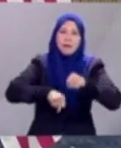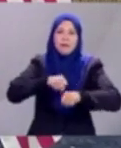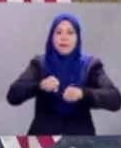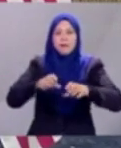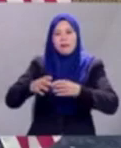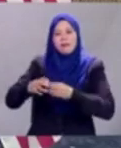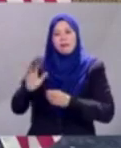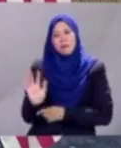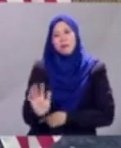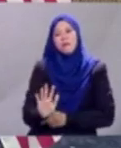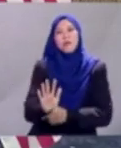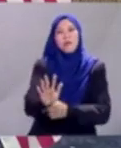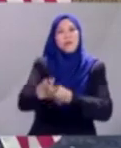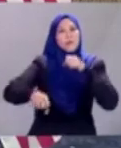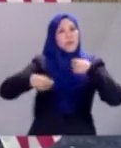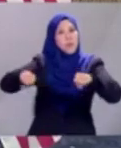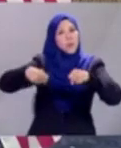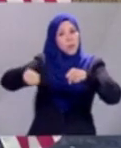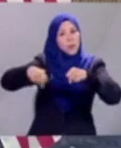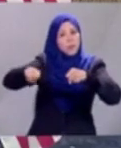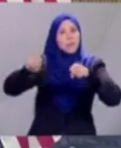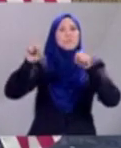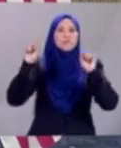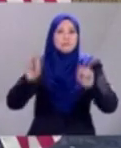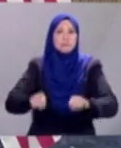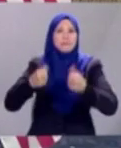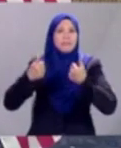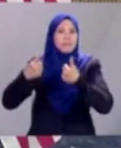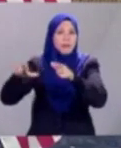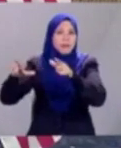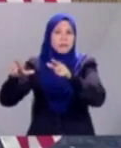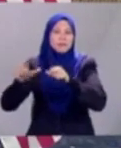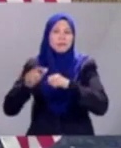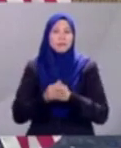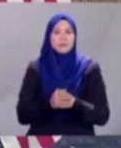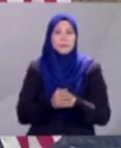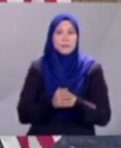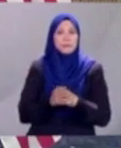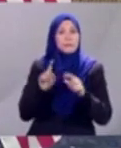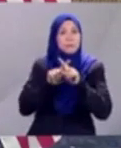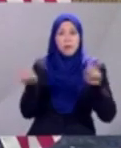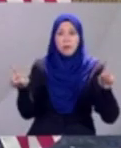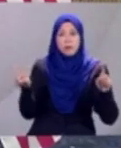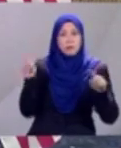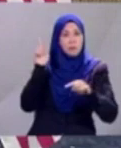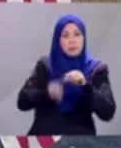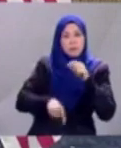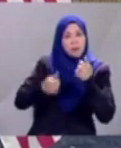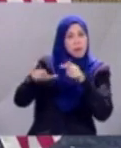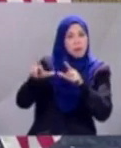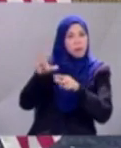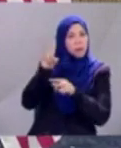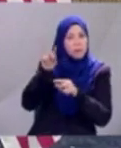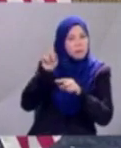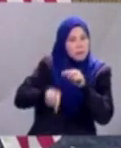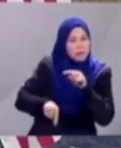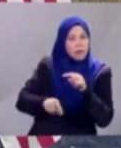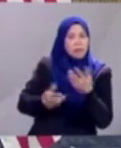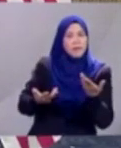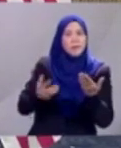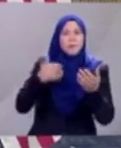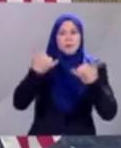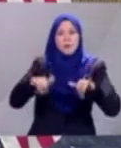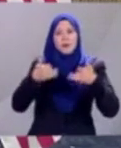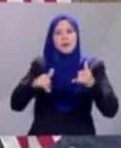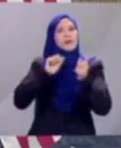kompoi motosikal juga dibenarkan Oh ya masih tidak dibenarkan ilah pertandingan sukan atau